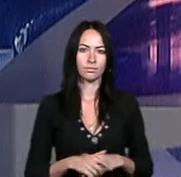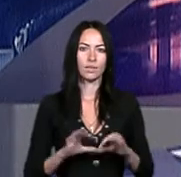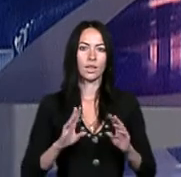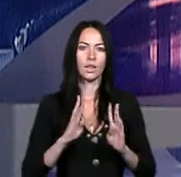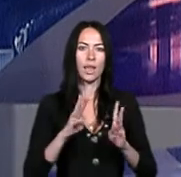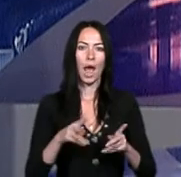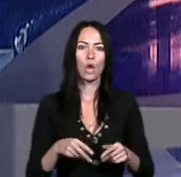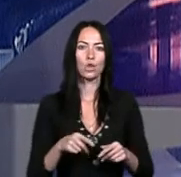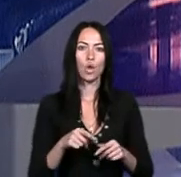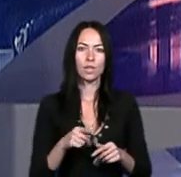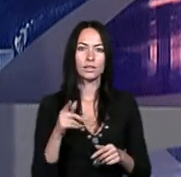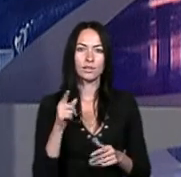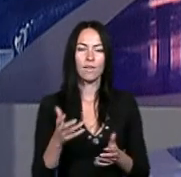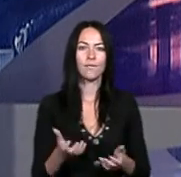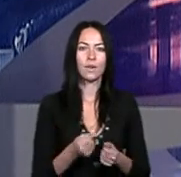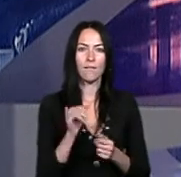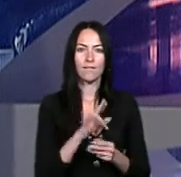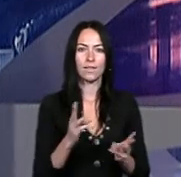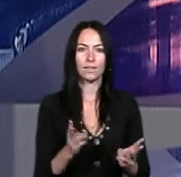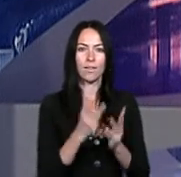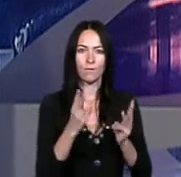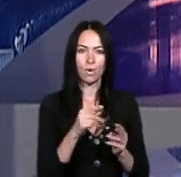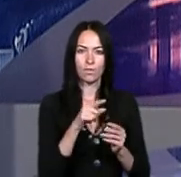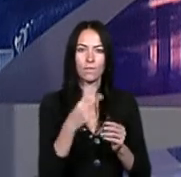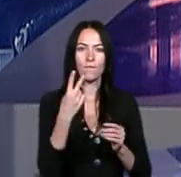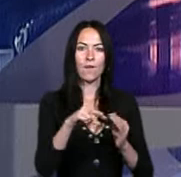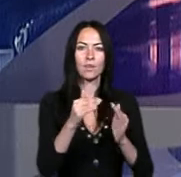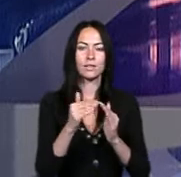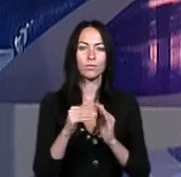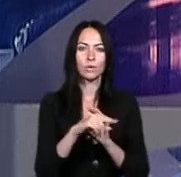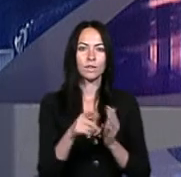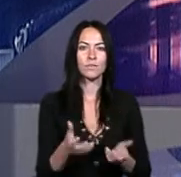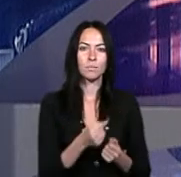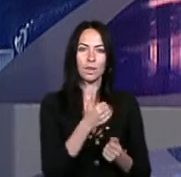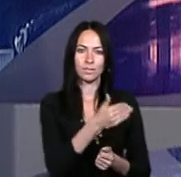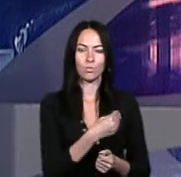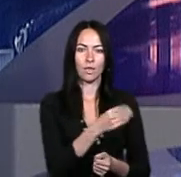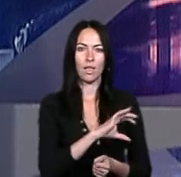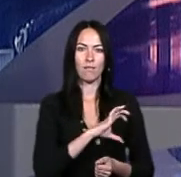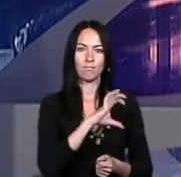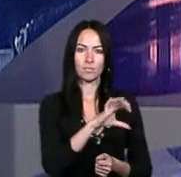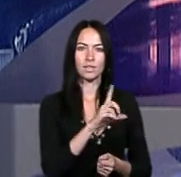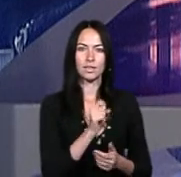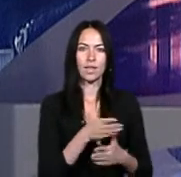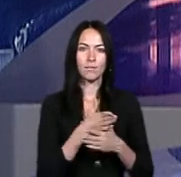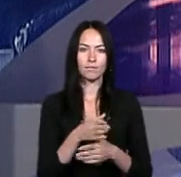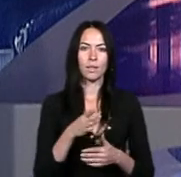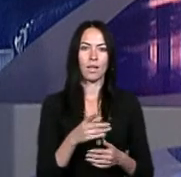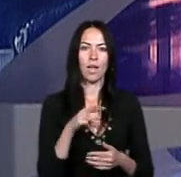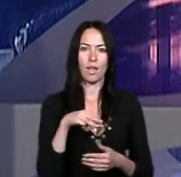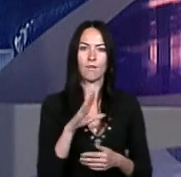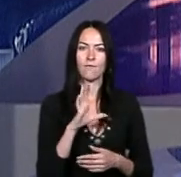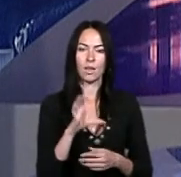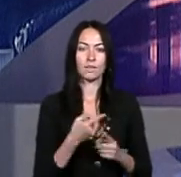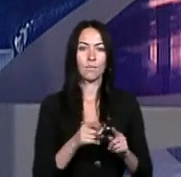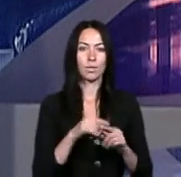Тракториста, який врятував від займання вогнем 20 будинків у Дворічанському районі, нагородили медаллю за сприяння органам МВС. Про це